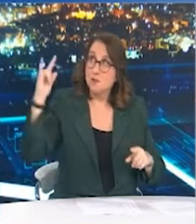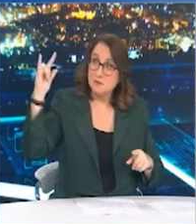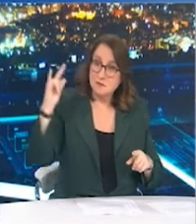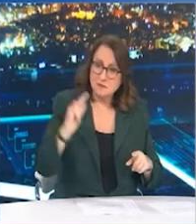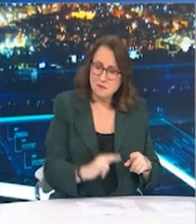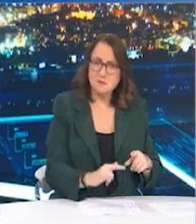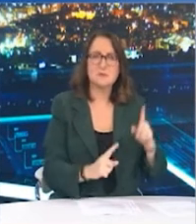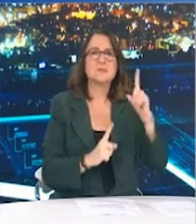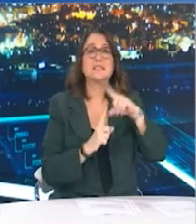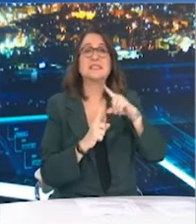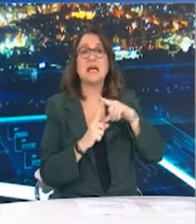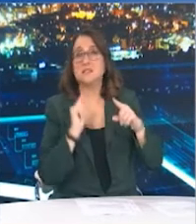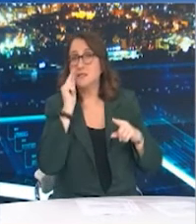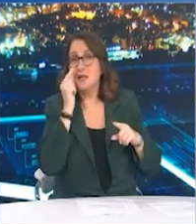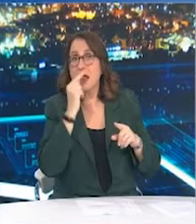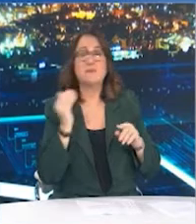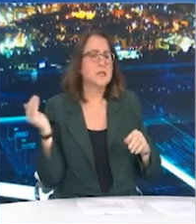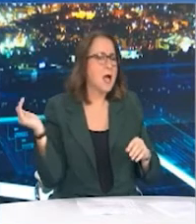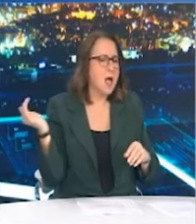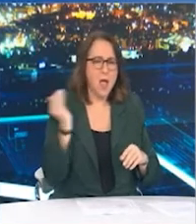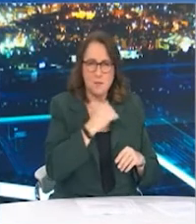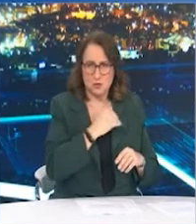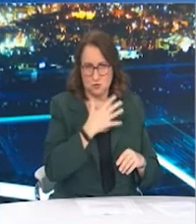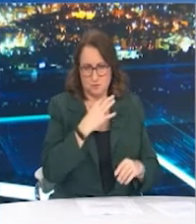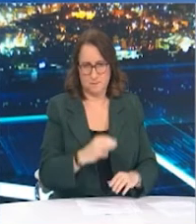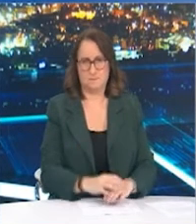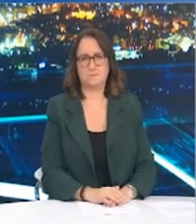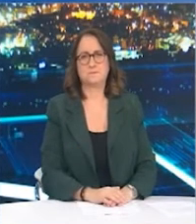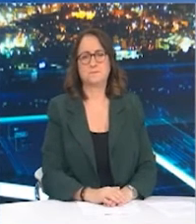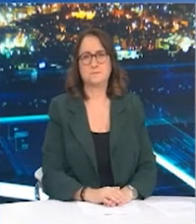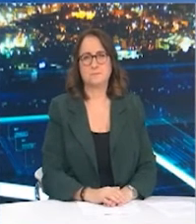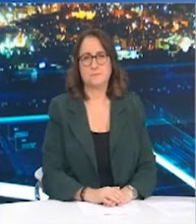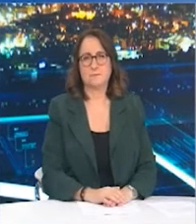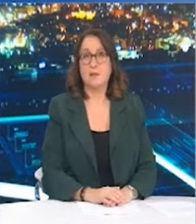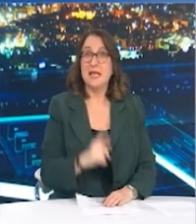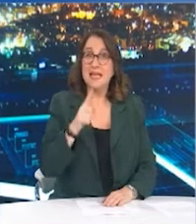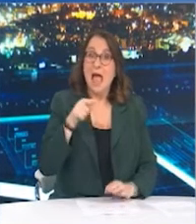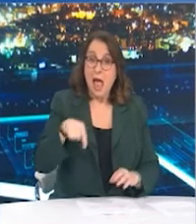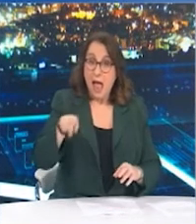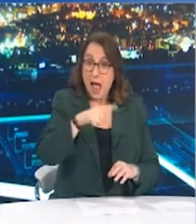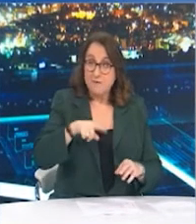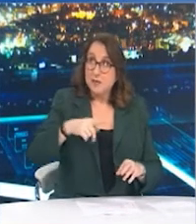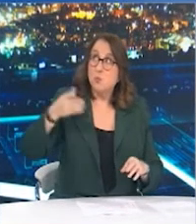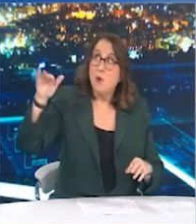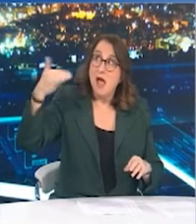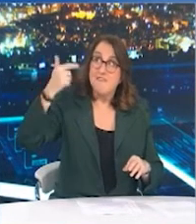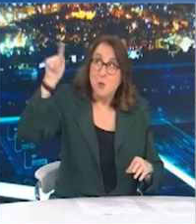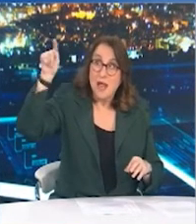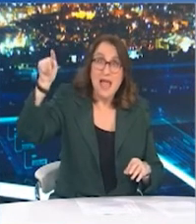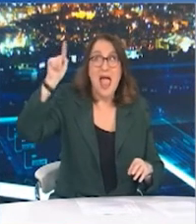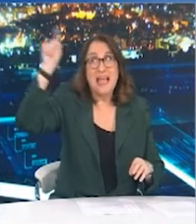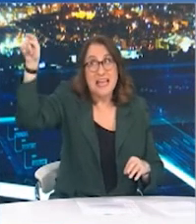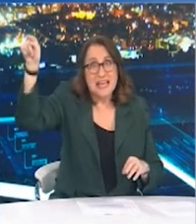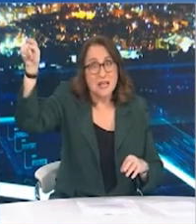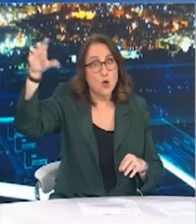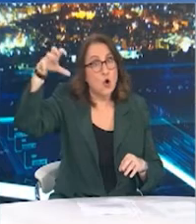της διαδικασίας που προβλέπει το Passenger Locator Form, το PLF. Ειδικά για τους ερχόμενους επιβάτες από το Ηνωμένο Βασίλειο, θα γίνεται σε